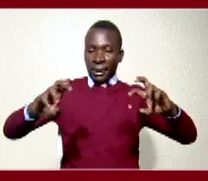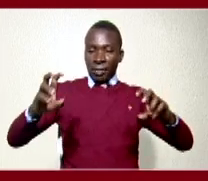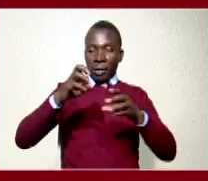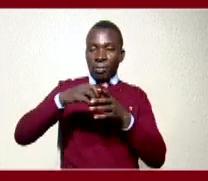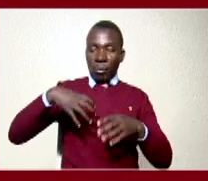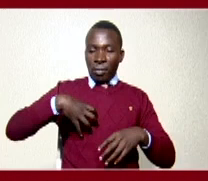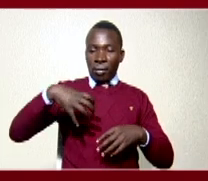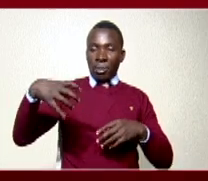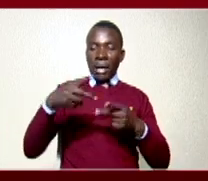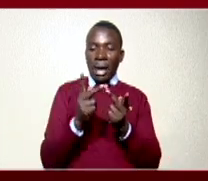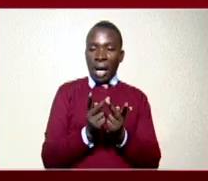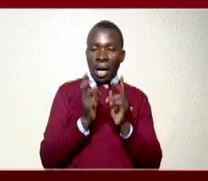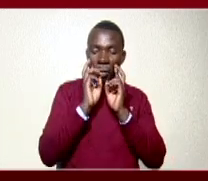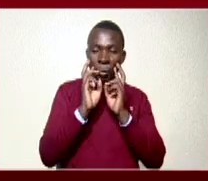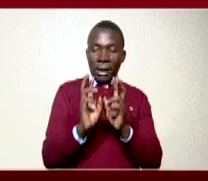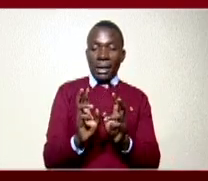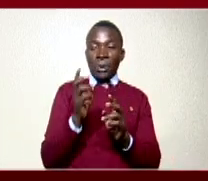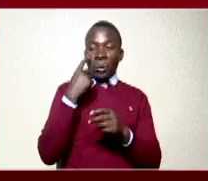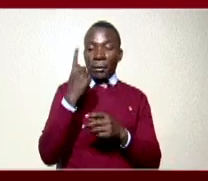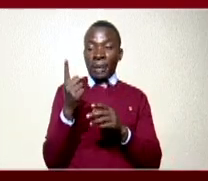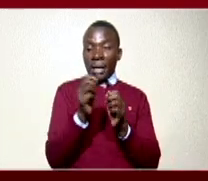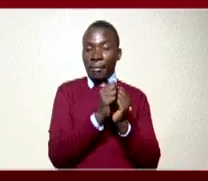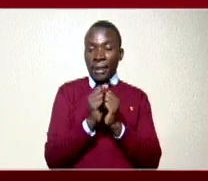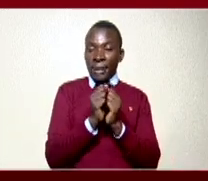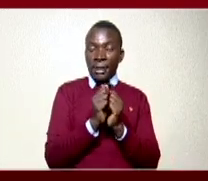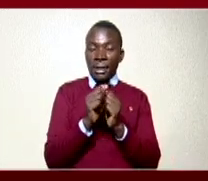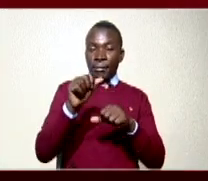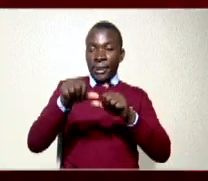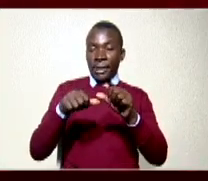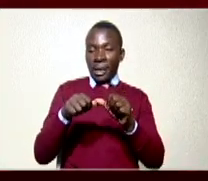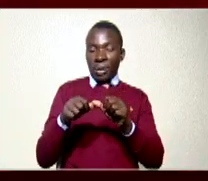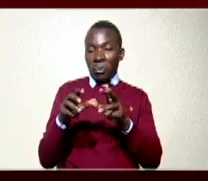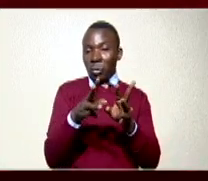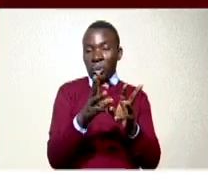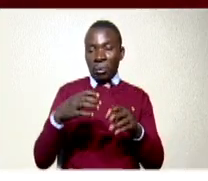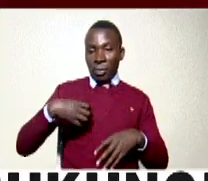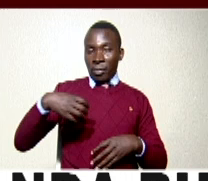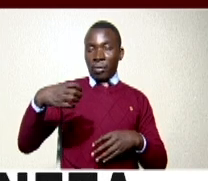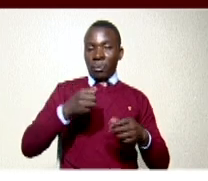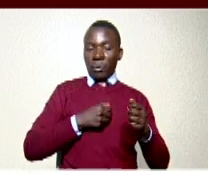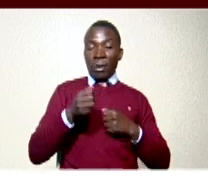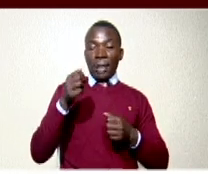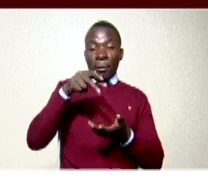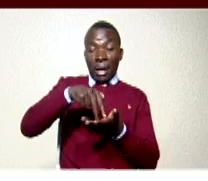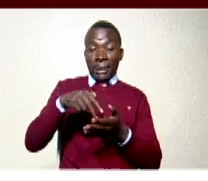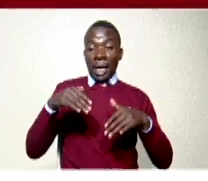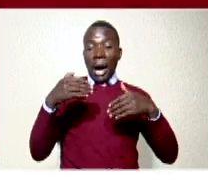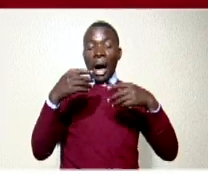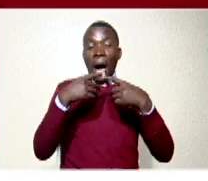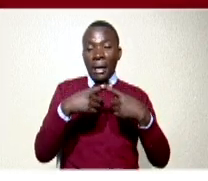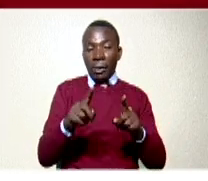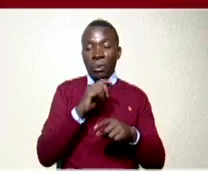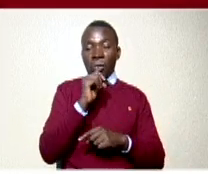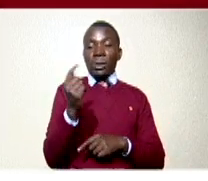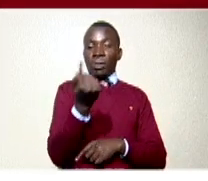aho usanga turebere hamwe ibijyanye nuko ubukungu bw'u Rwanda buhagaze ariko ntabwo ari ubukungu